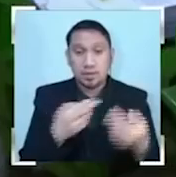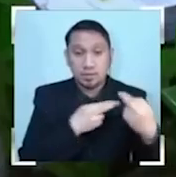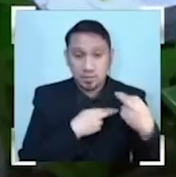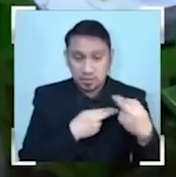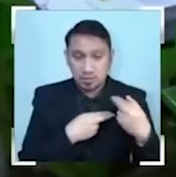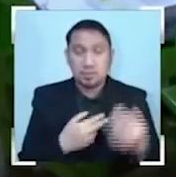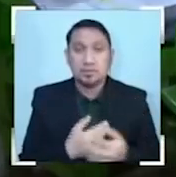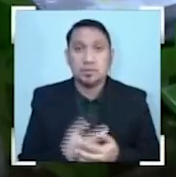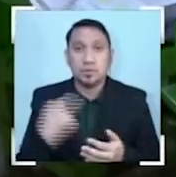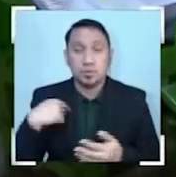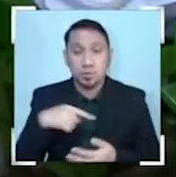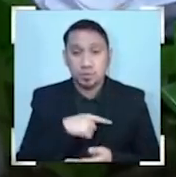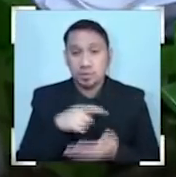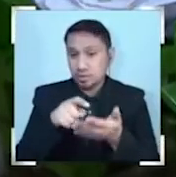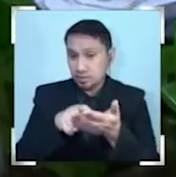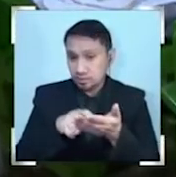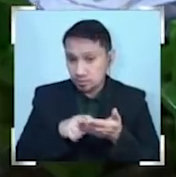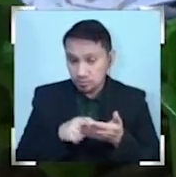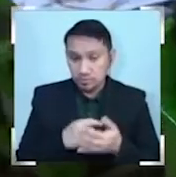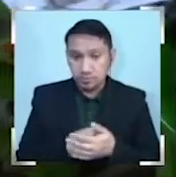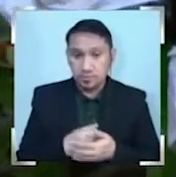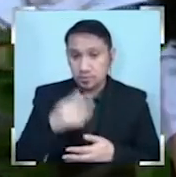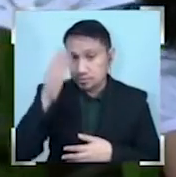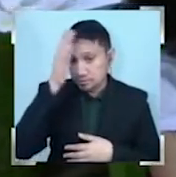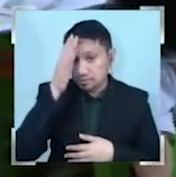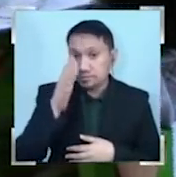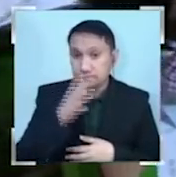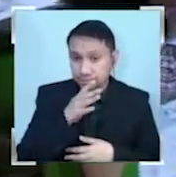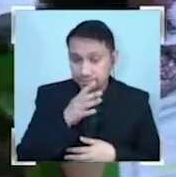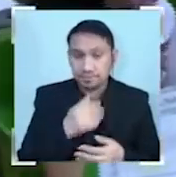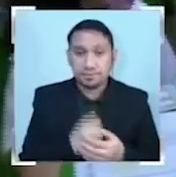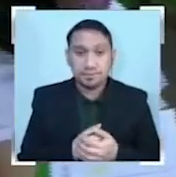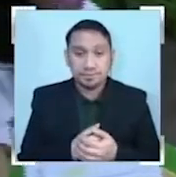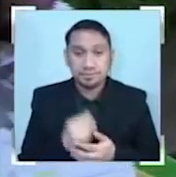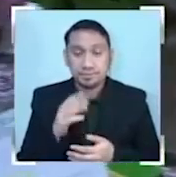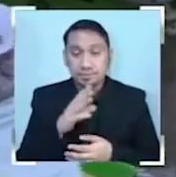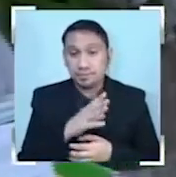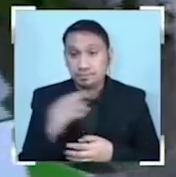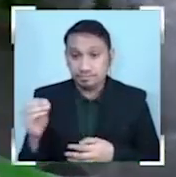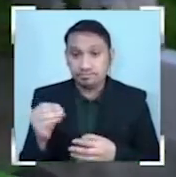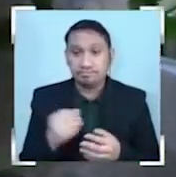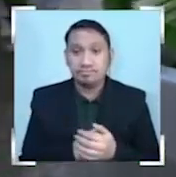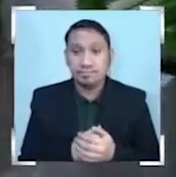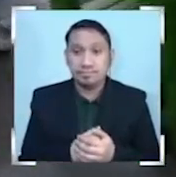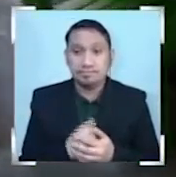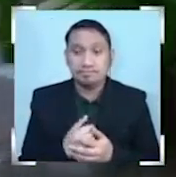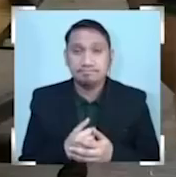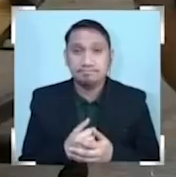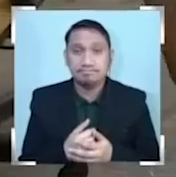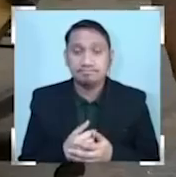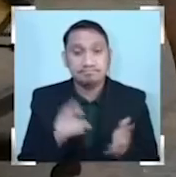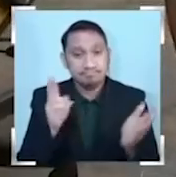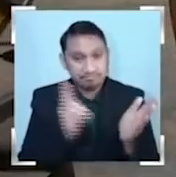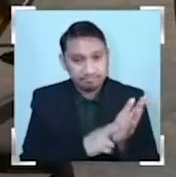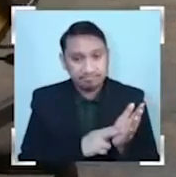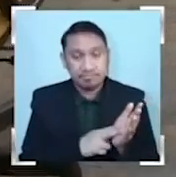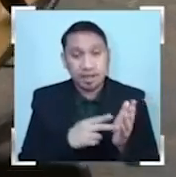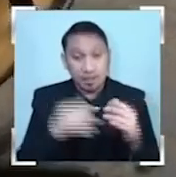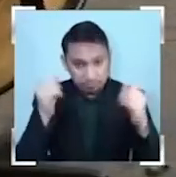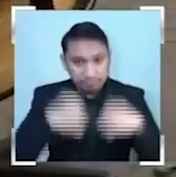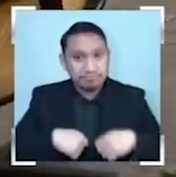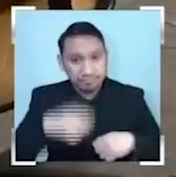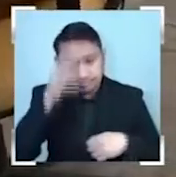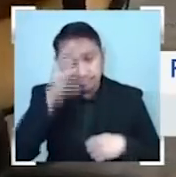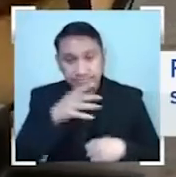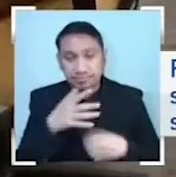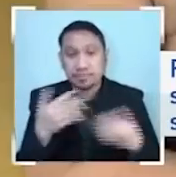still require the concurrence of the local chief executive at saka parental consent. Excited na ang grade